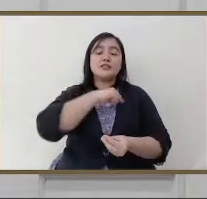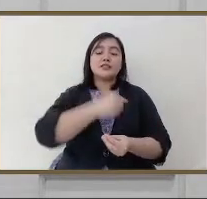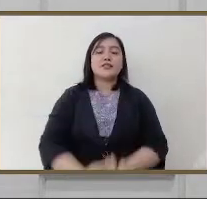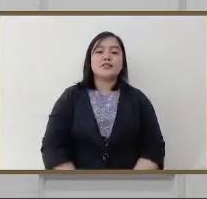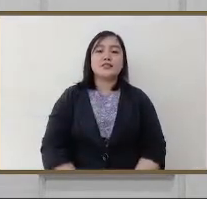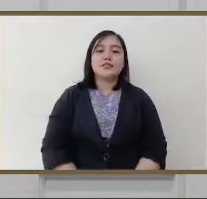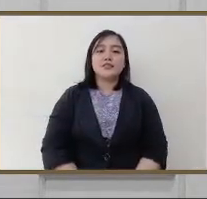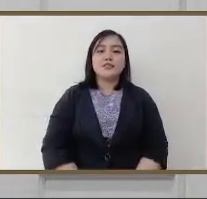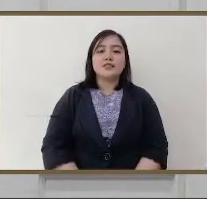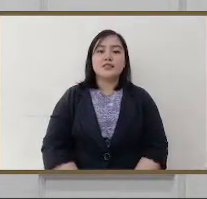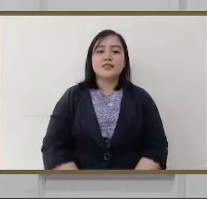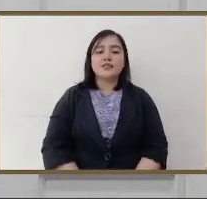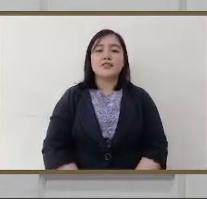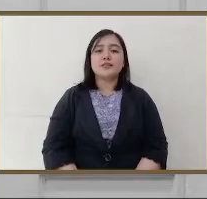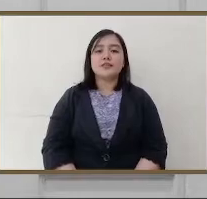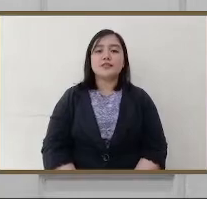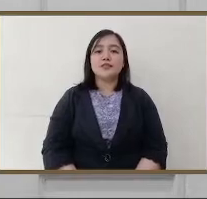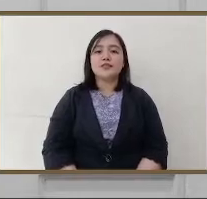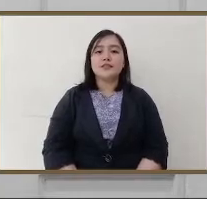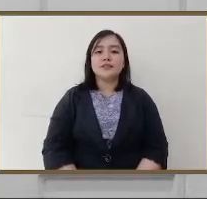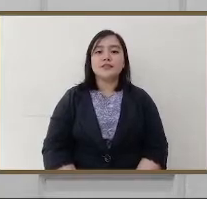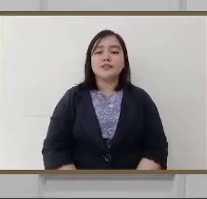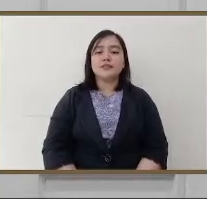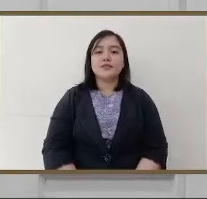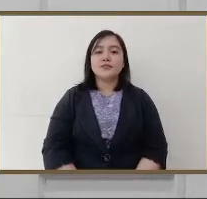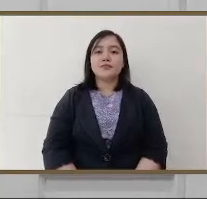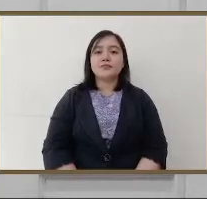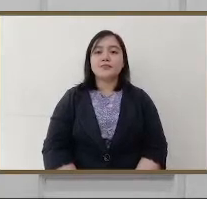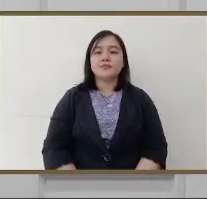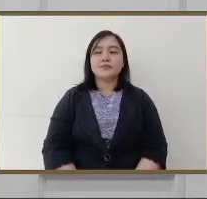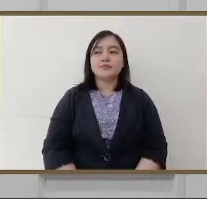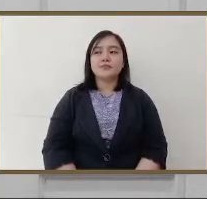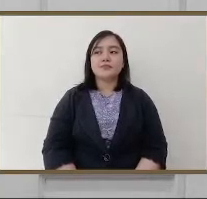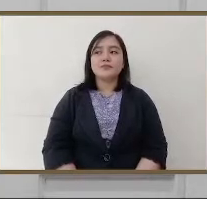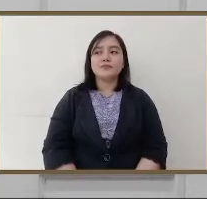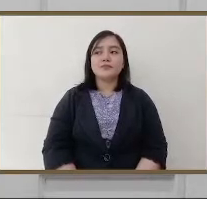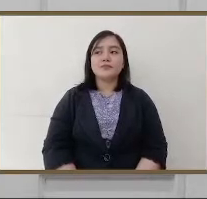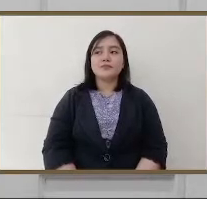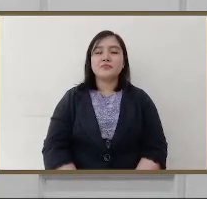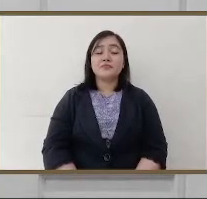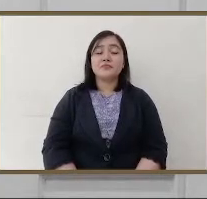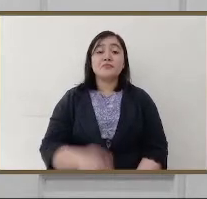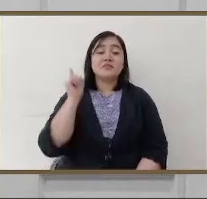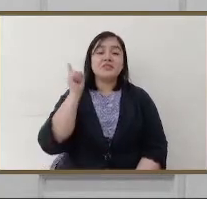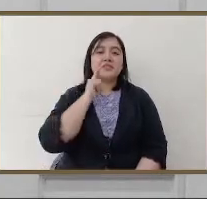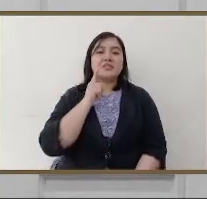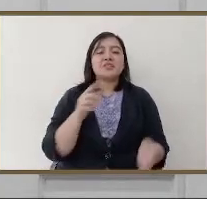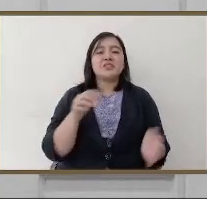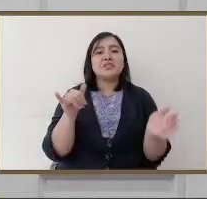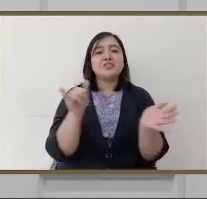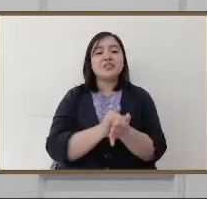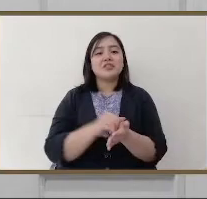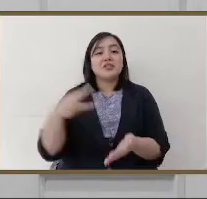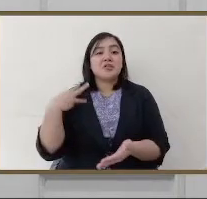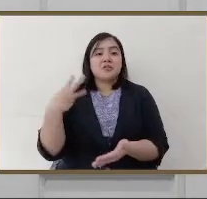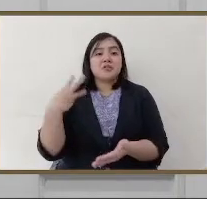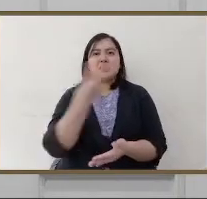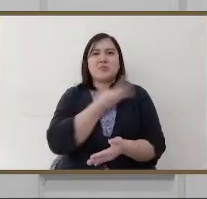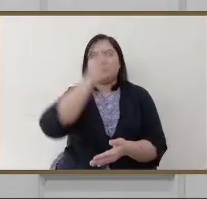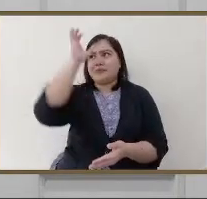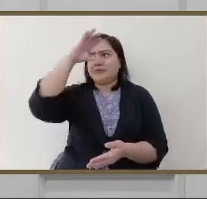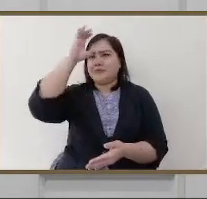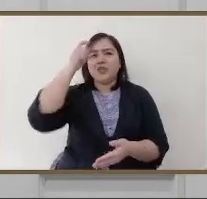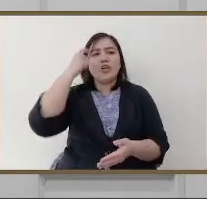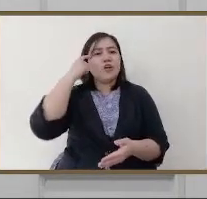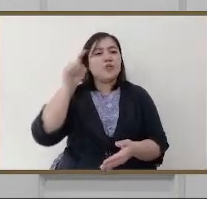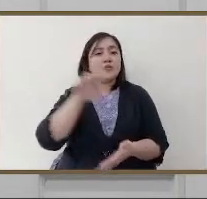Naunawaan niyo, mga kapatid? Sa halip na wala tayong babayarang damage, eh, naghahanap tayo ng bayaran. But you know what? I'm telling